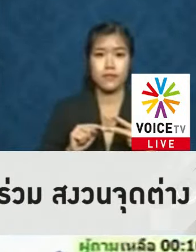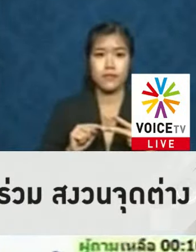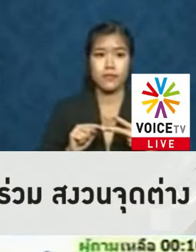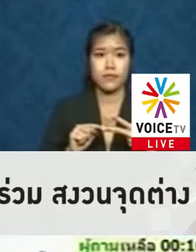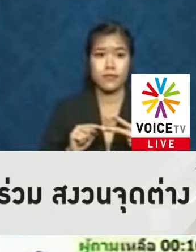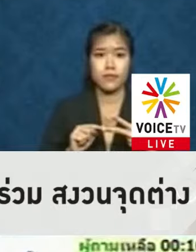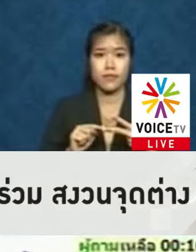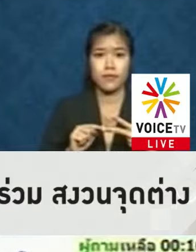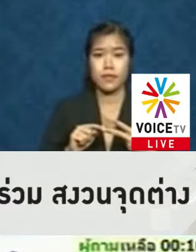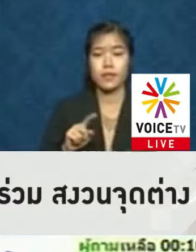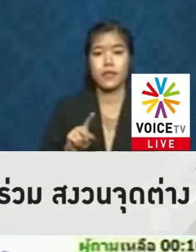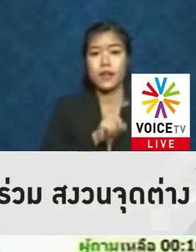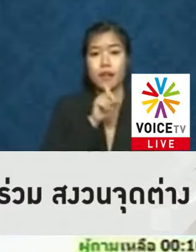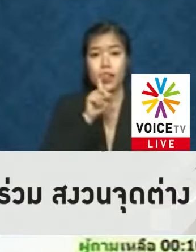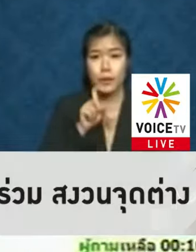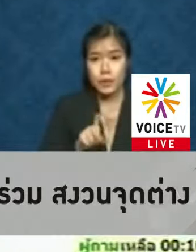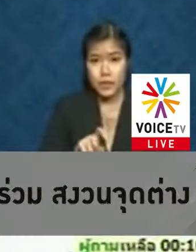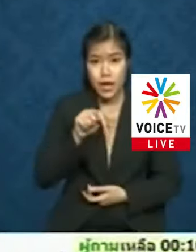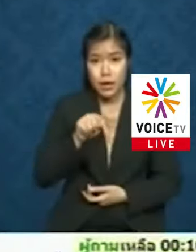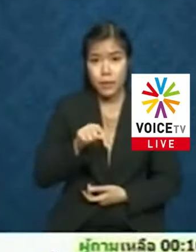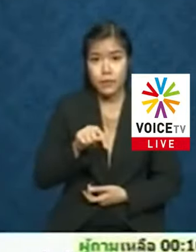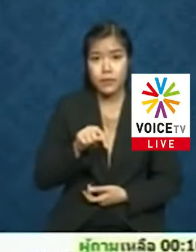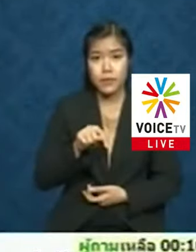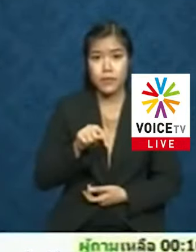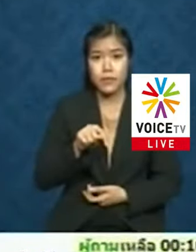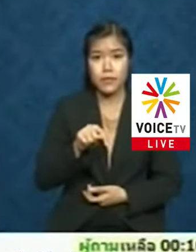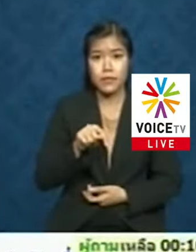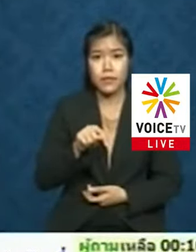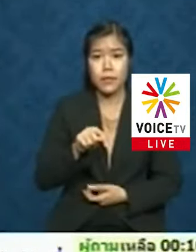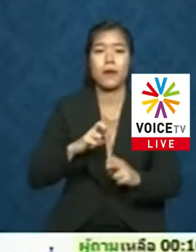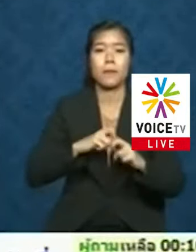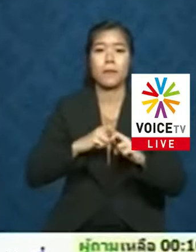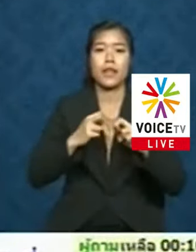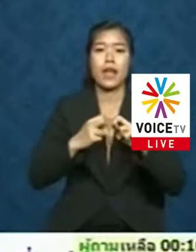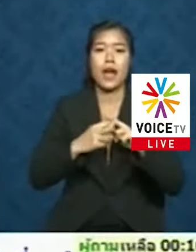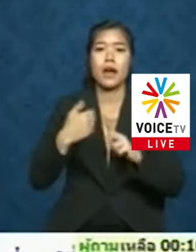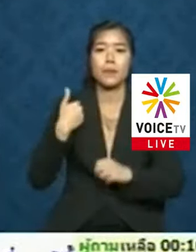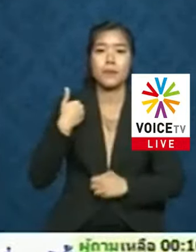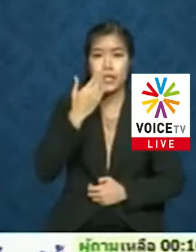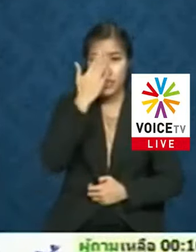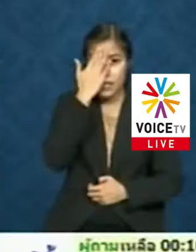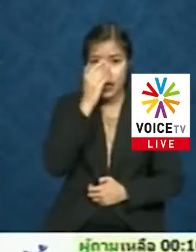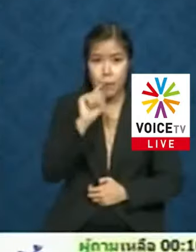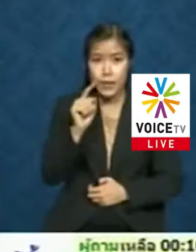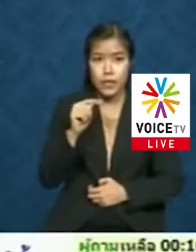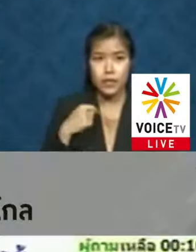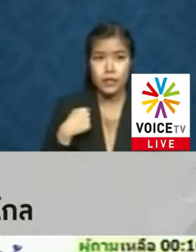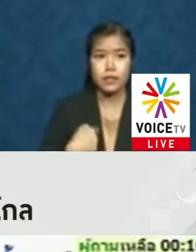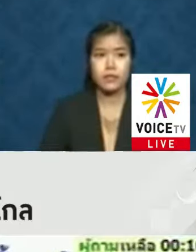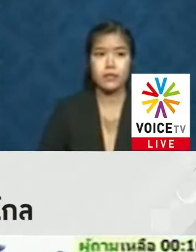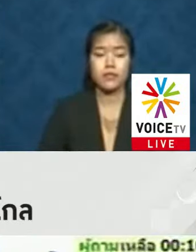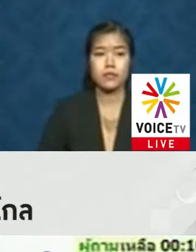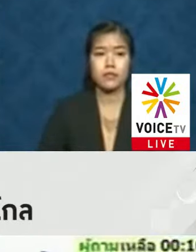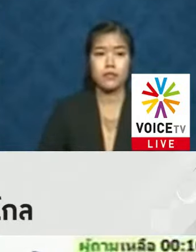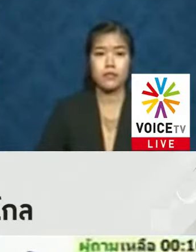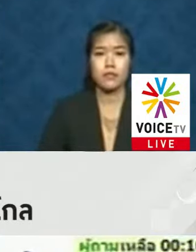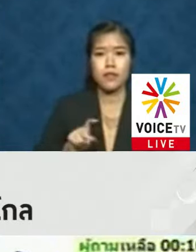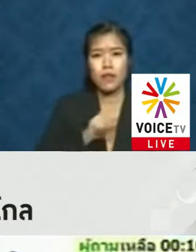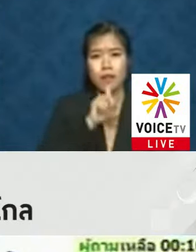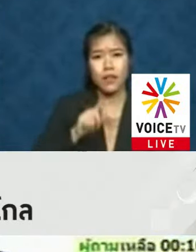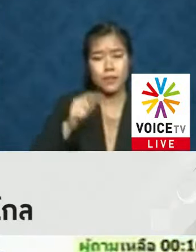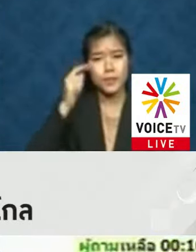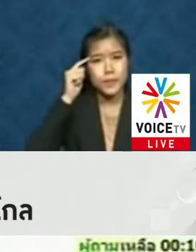คำถามประชามติแบบนี้มีปัญหาเพราะมันเป็นคำถามที่กังว